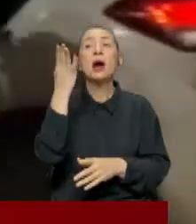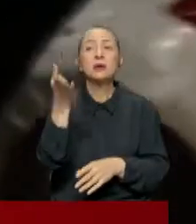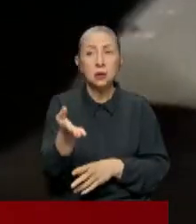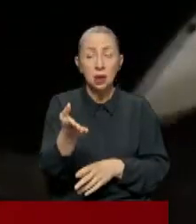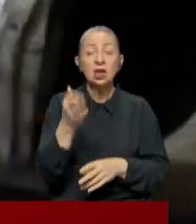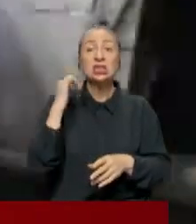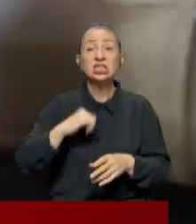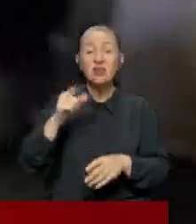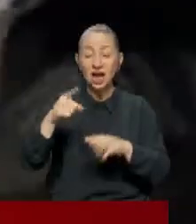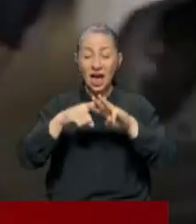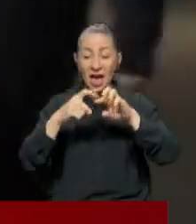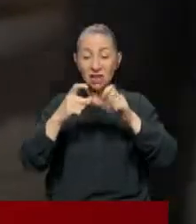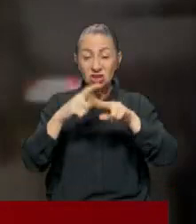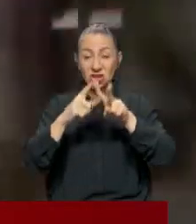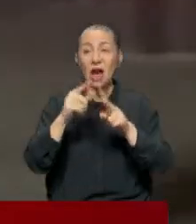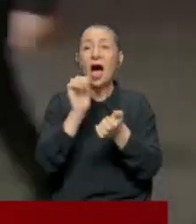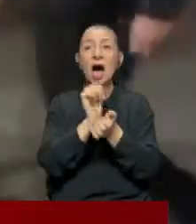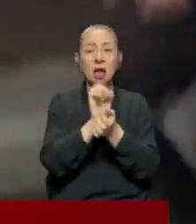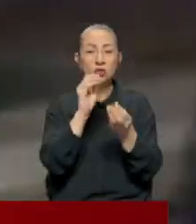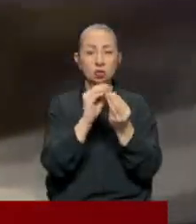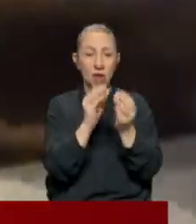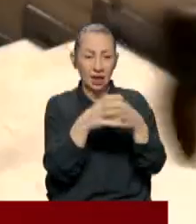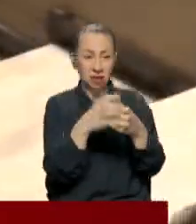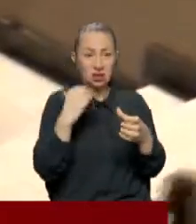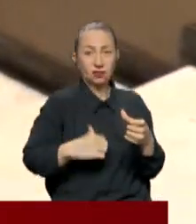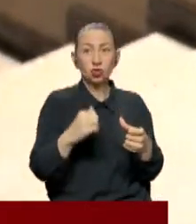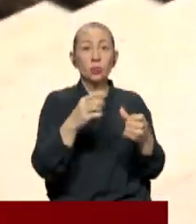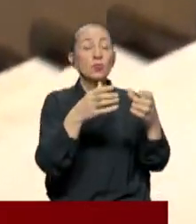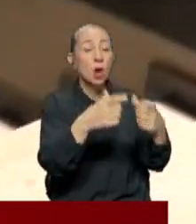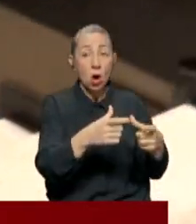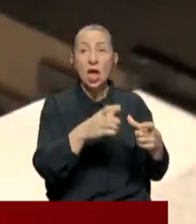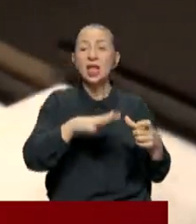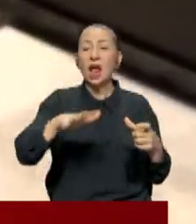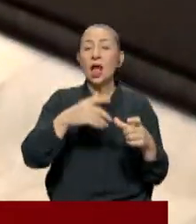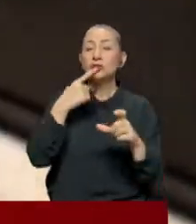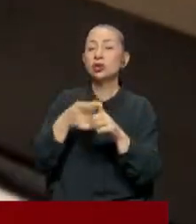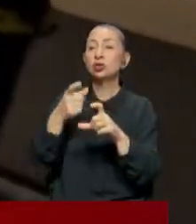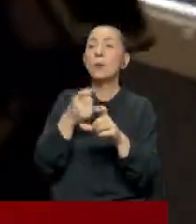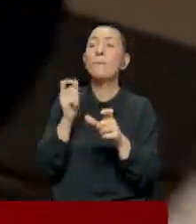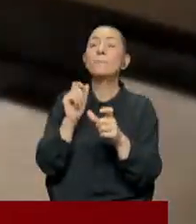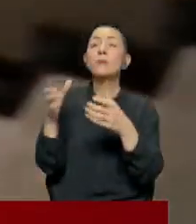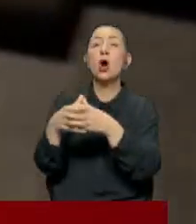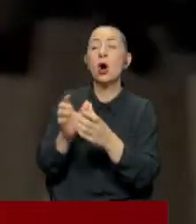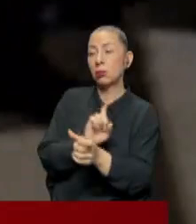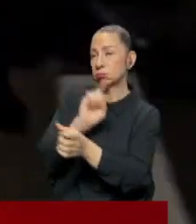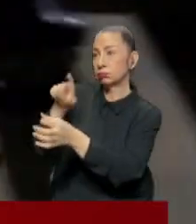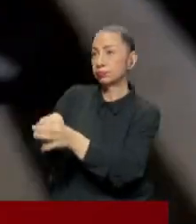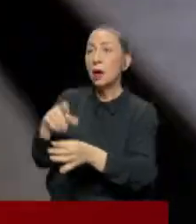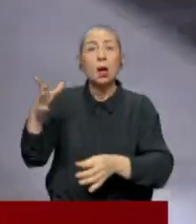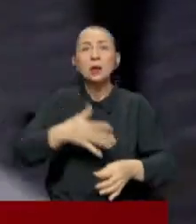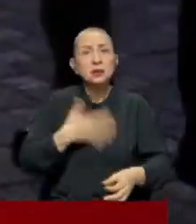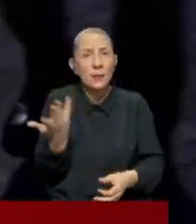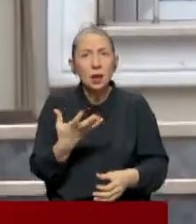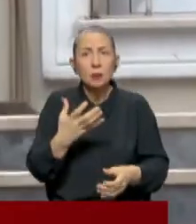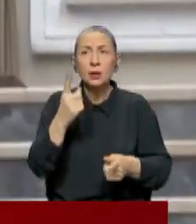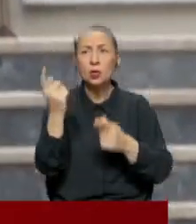çıkardı. Savcı Ercan Ateş aile suçlarıyla ilgili savcılık bürosundan genel soruşturma bürosuna atandı. Yani isteği dışında